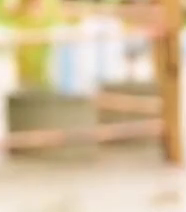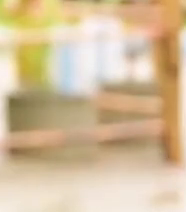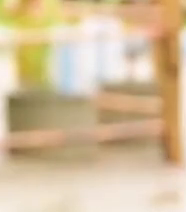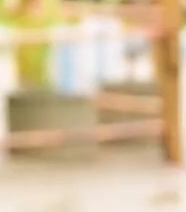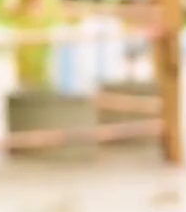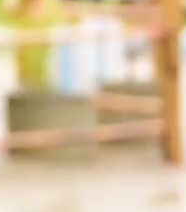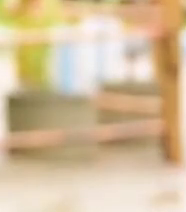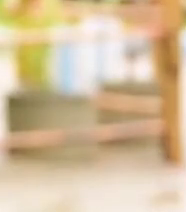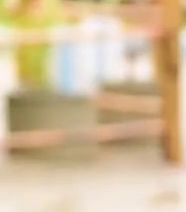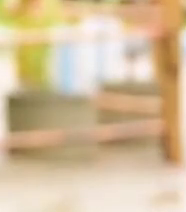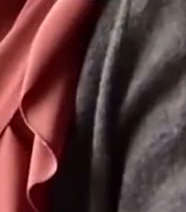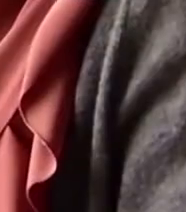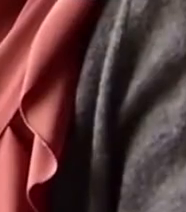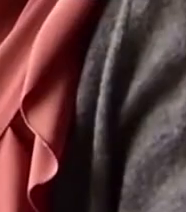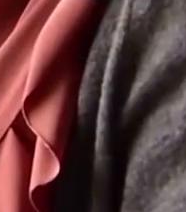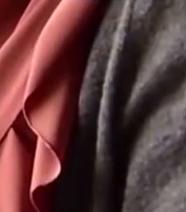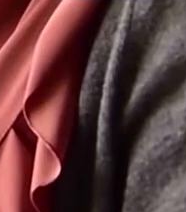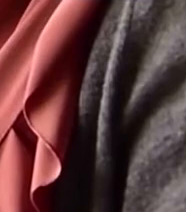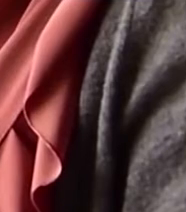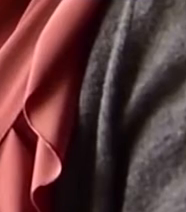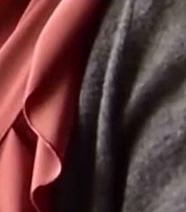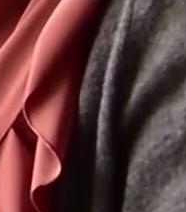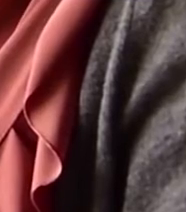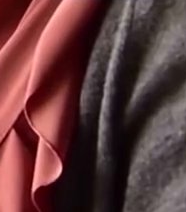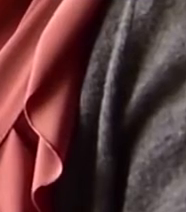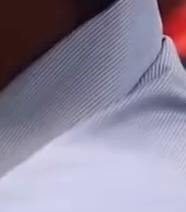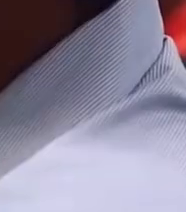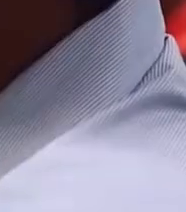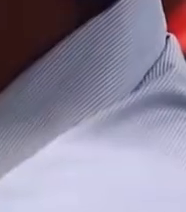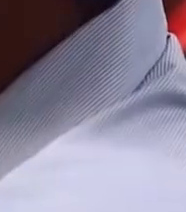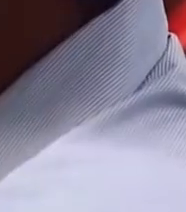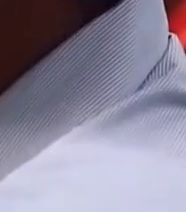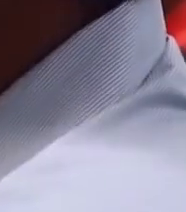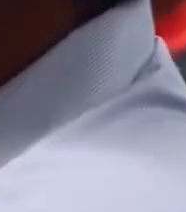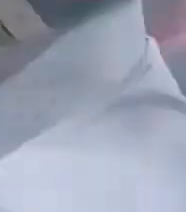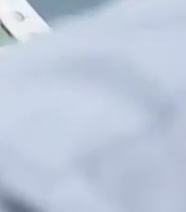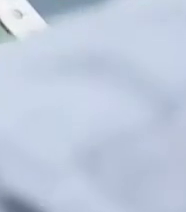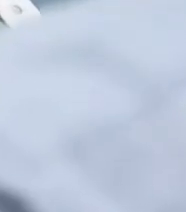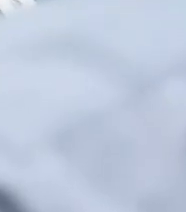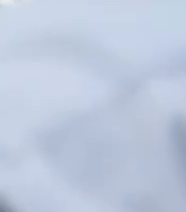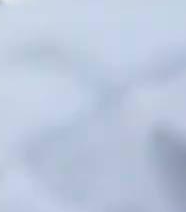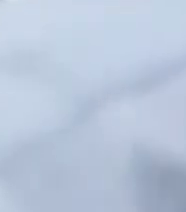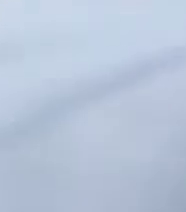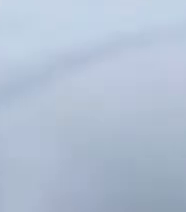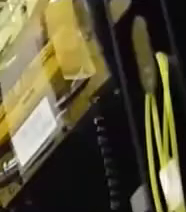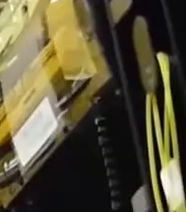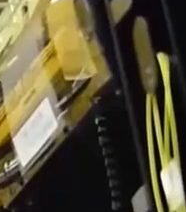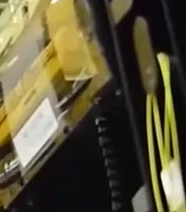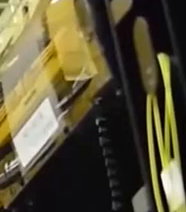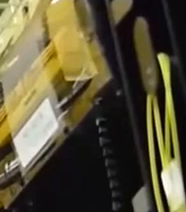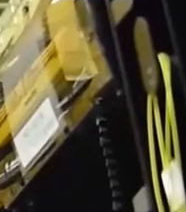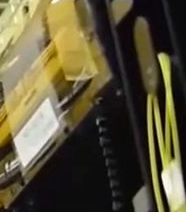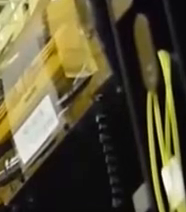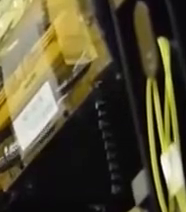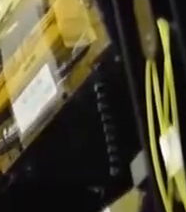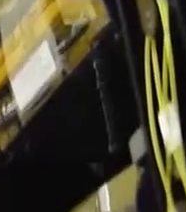ที่ทันสมัยและมีประสิทธิภาพสูงการลงทุนขยายโครงข่ายอินเทอร์เน็ตเกตเวย์และเคเบิลใต้น้